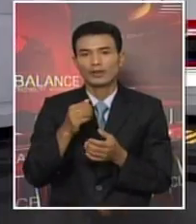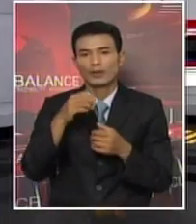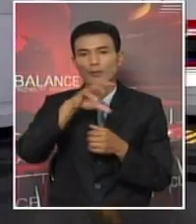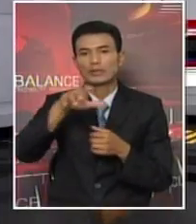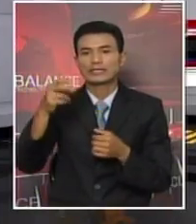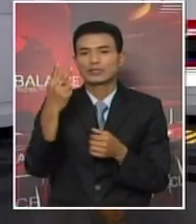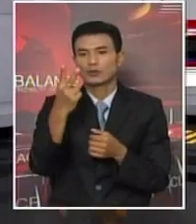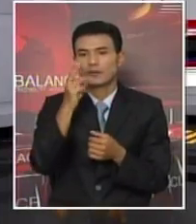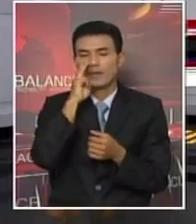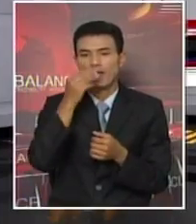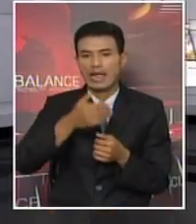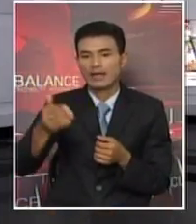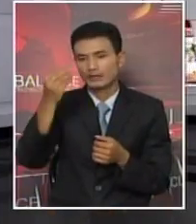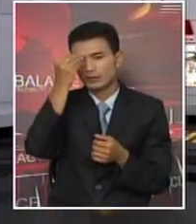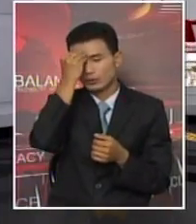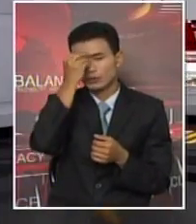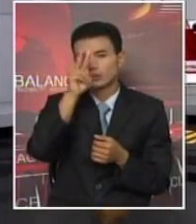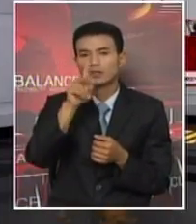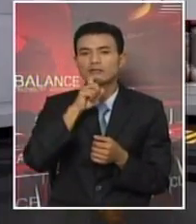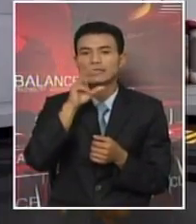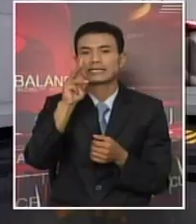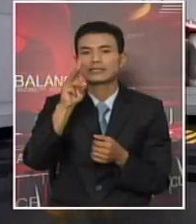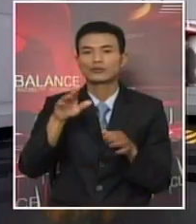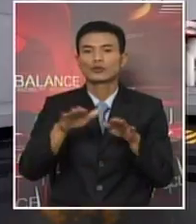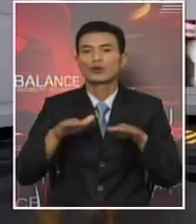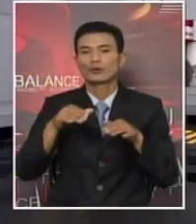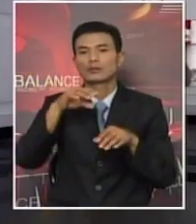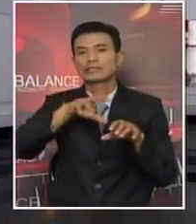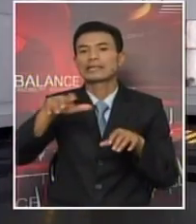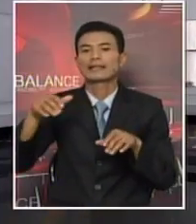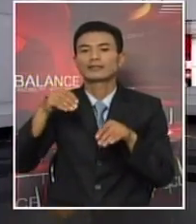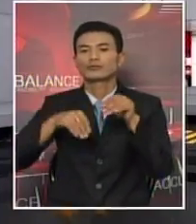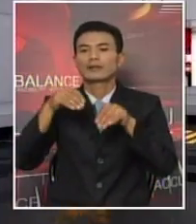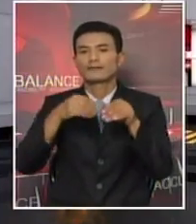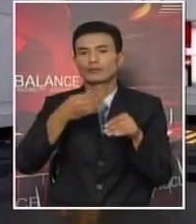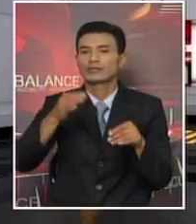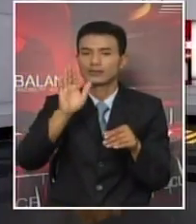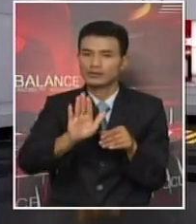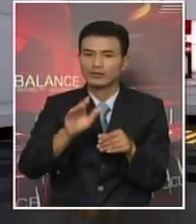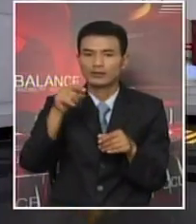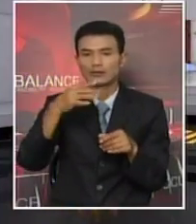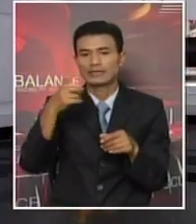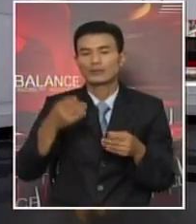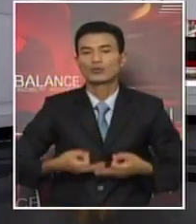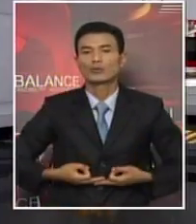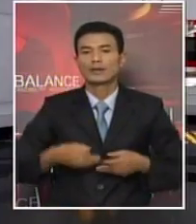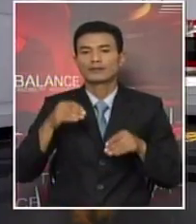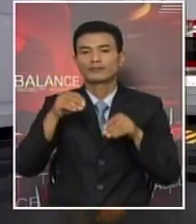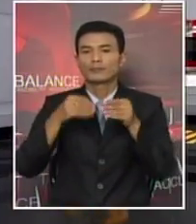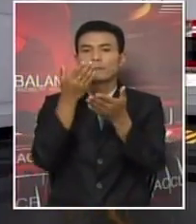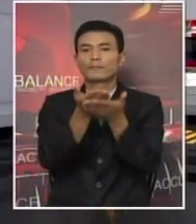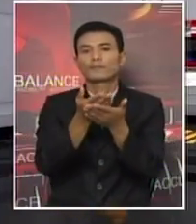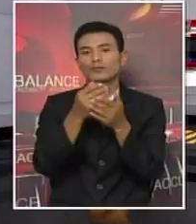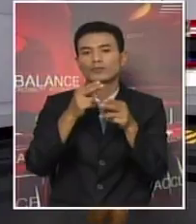प्रदेश नम्बर दुईमा यही असोज दुई गते तेस्रो चरणको स्थानीय तह निर्वाचन हुँदैछ। त्यसका लागि बुधबार मनोनयन दर्ताको तयारी पूरा